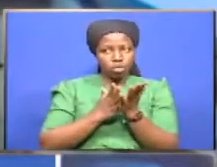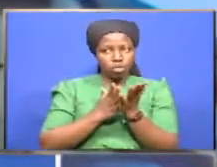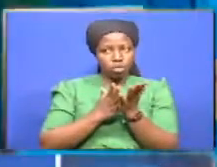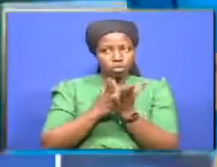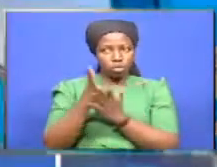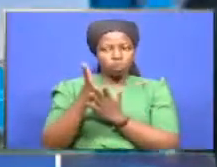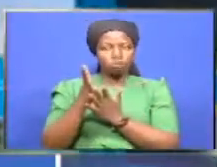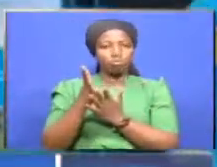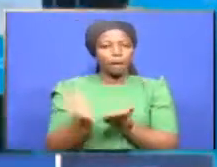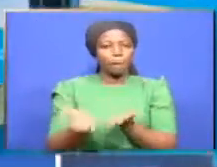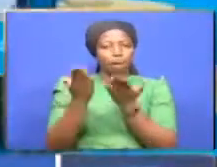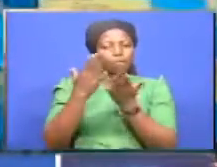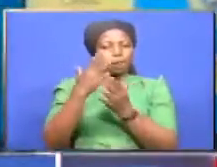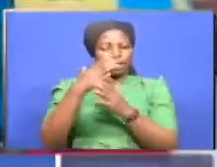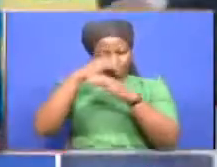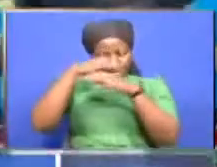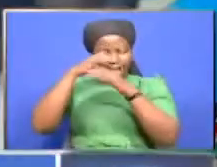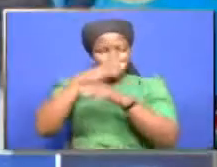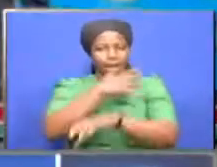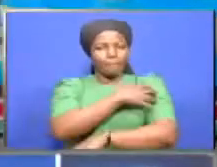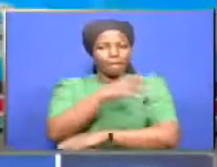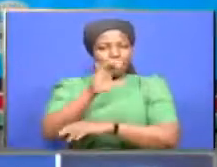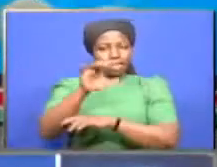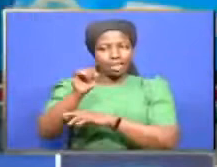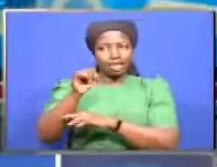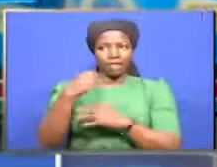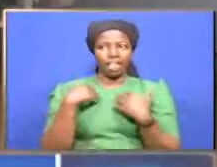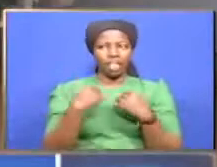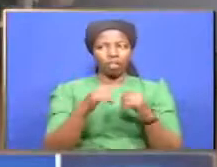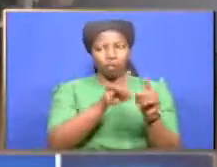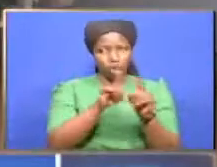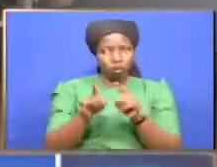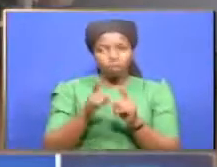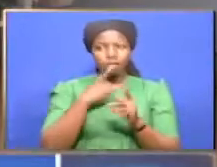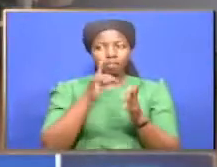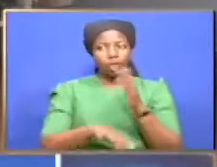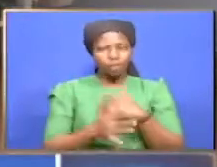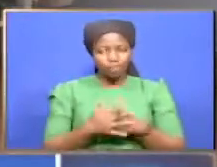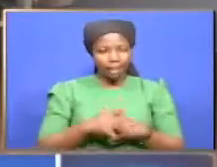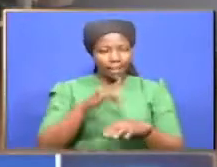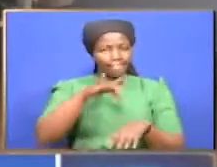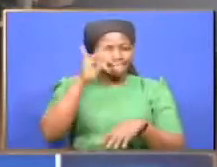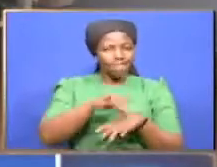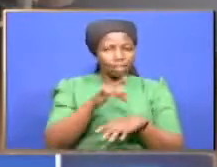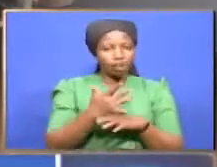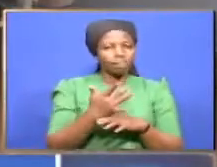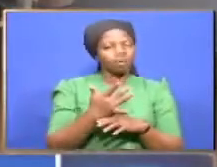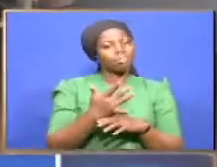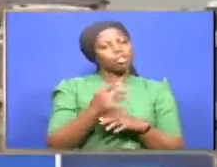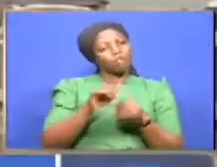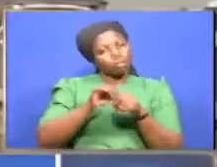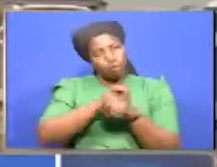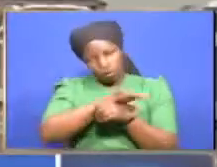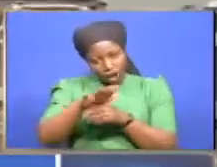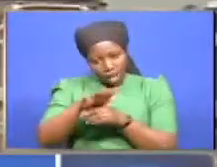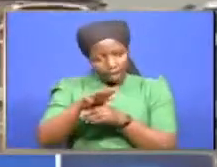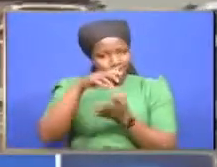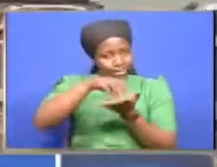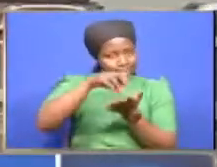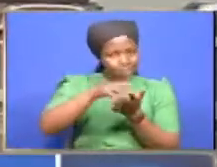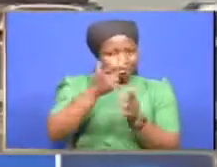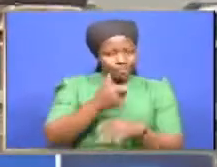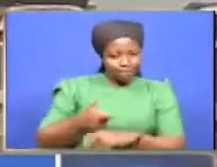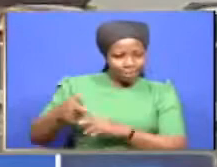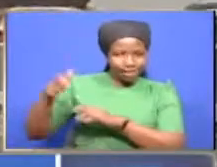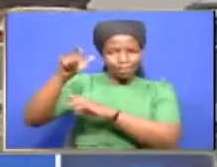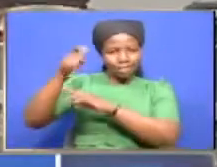capacity. Waziri wa afya Mutahi Kagwe hata hivyo amedokeza kuwa visa vya maambukizi ya virusi vya korona nchini vinazidi